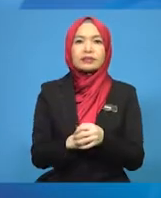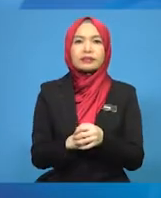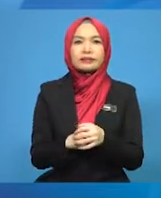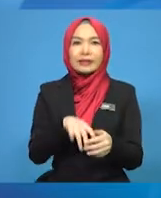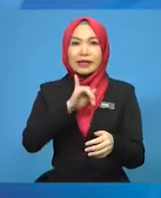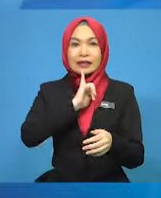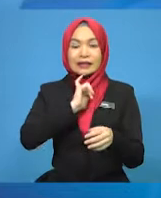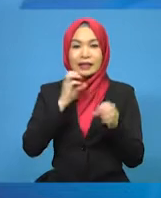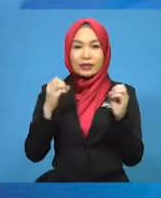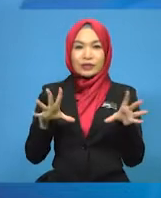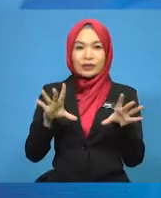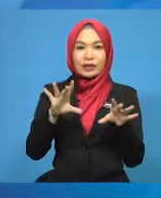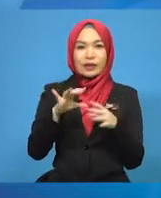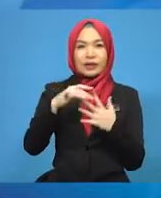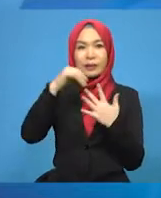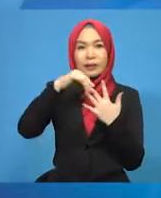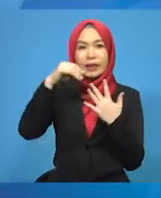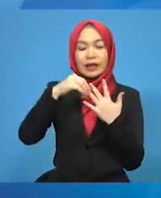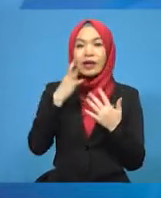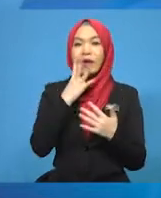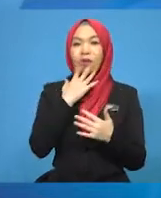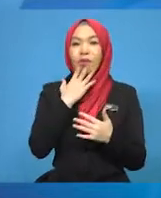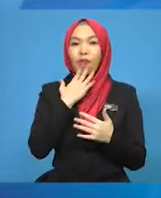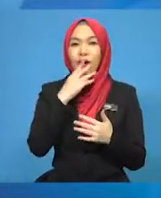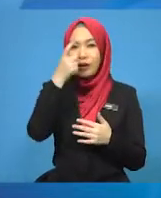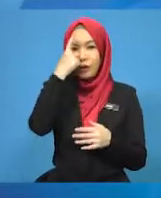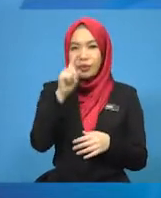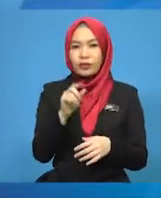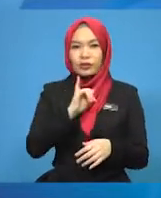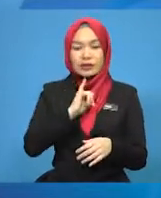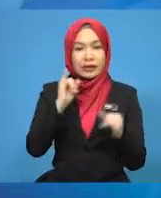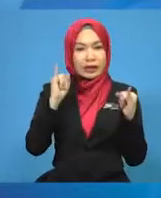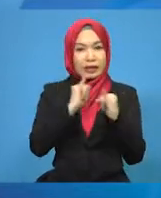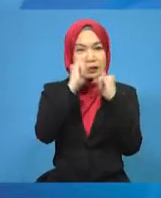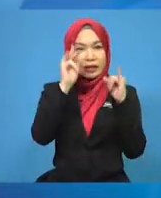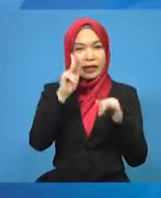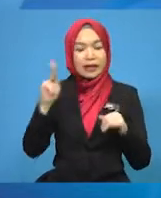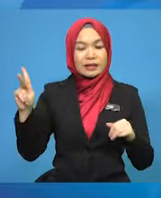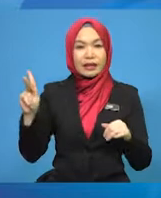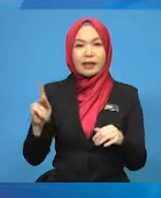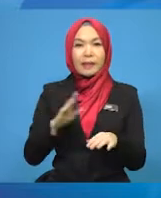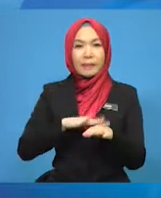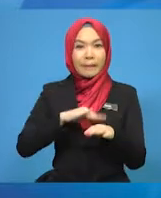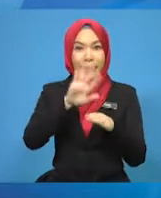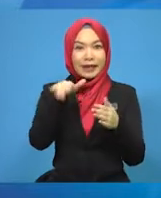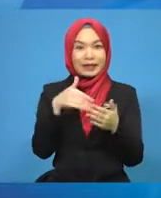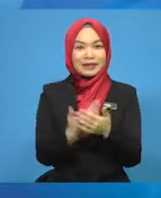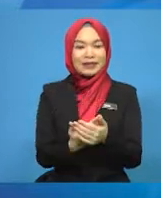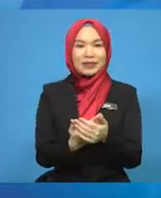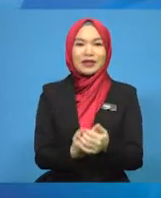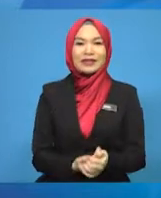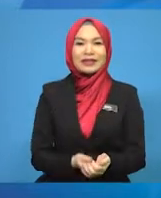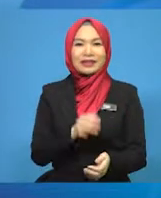Saya telah memilih beberapa warna untuk saya terangkan kepada anda semua. Sumber yang saya dapat ini adalah daripada